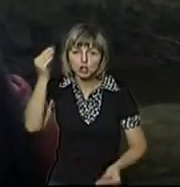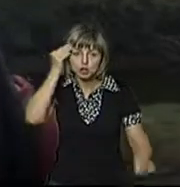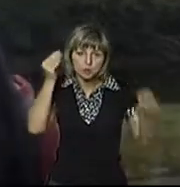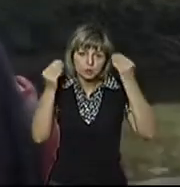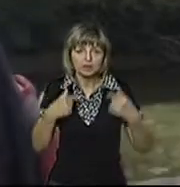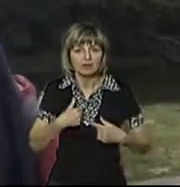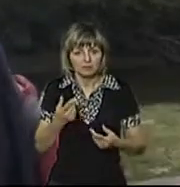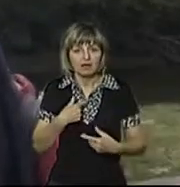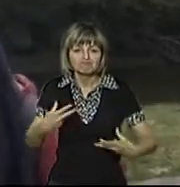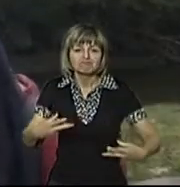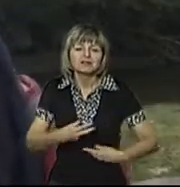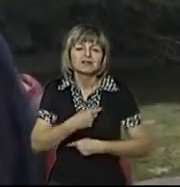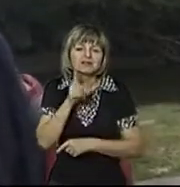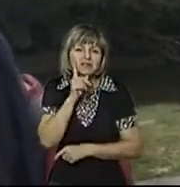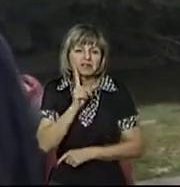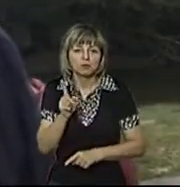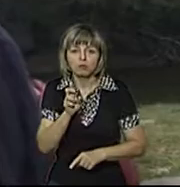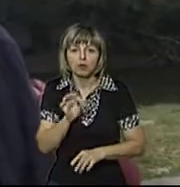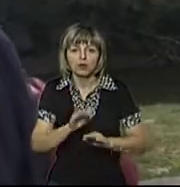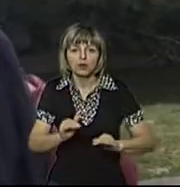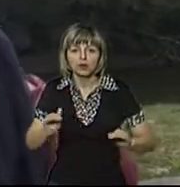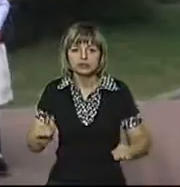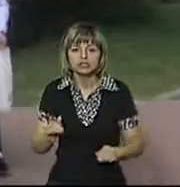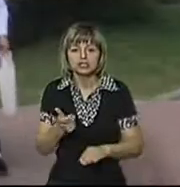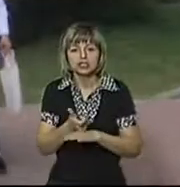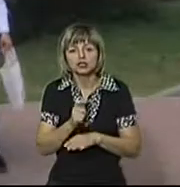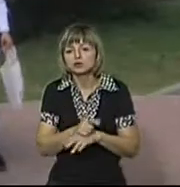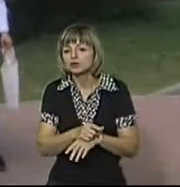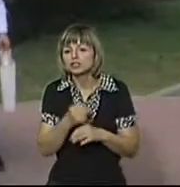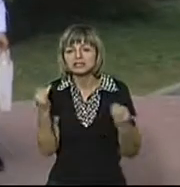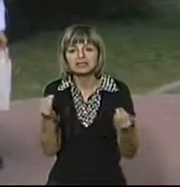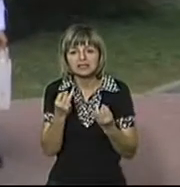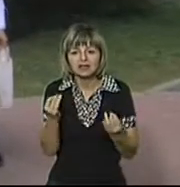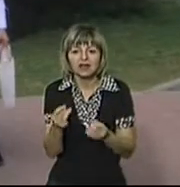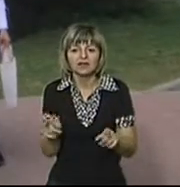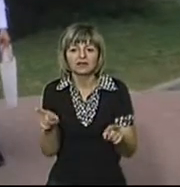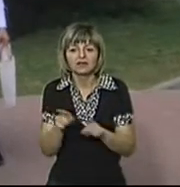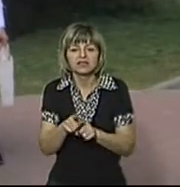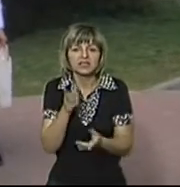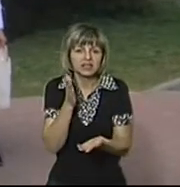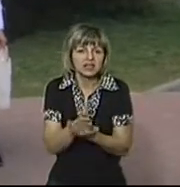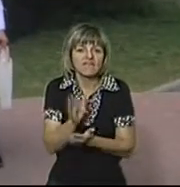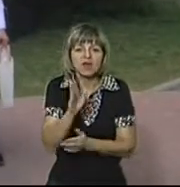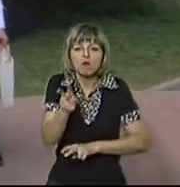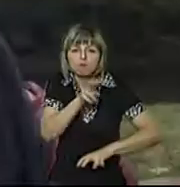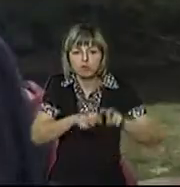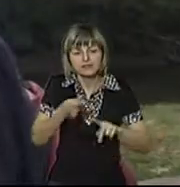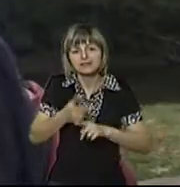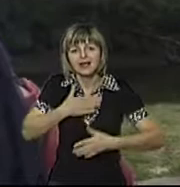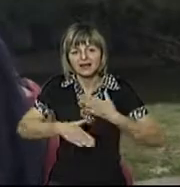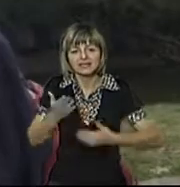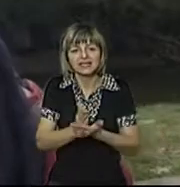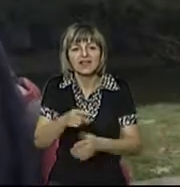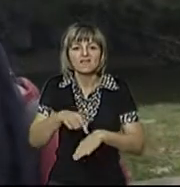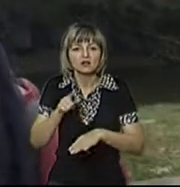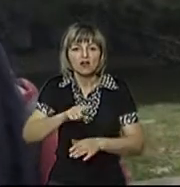дійсно зігрівали в тому, що діти дуже мислячі, дуже такі в пошуку знаходяться. Це дуже радує. Це є відчуття,